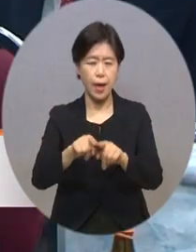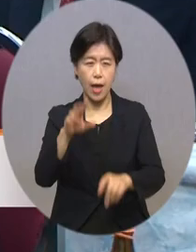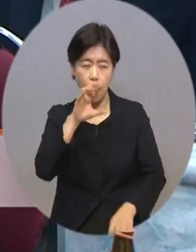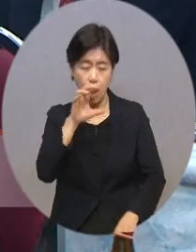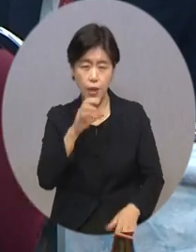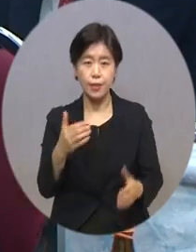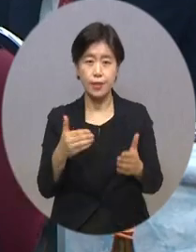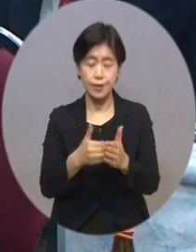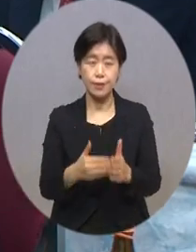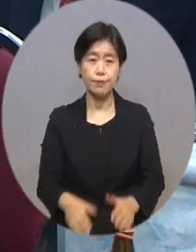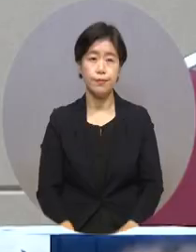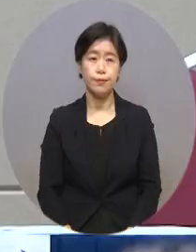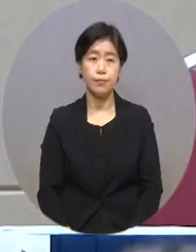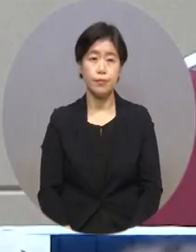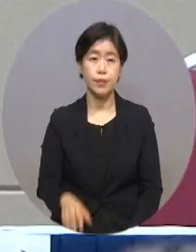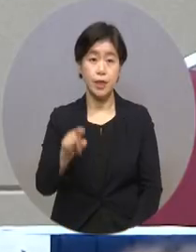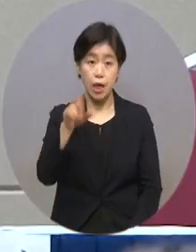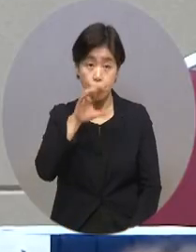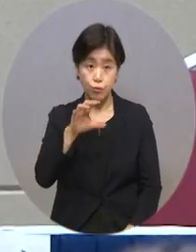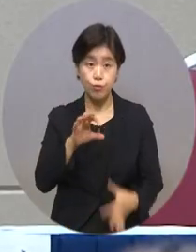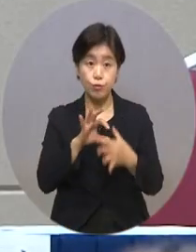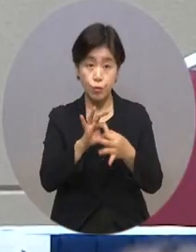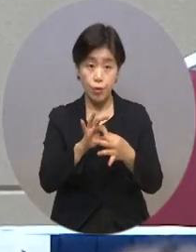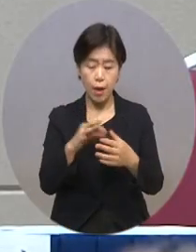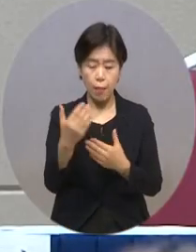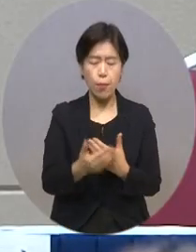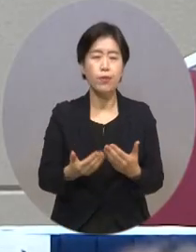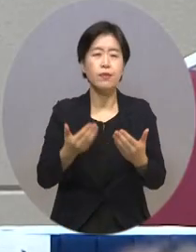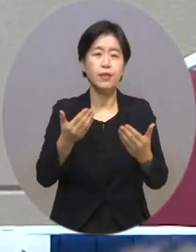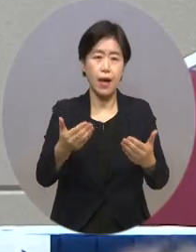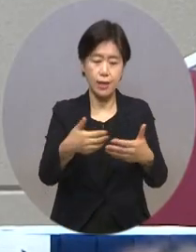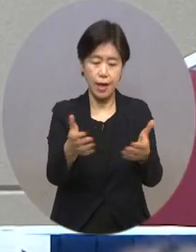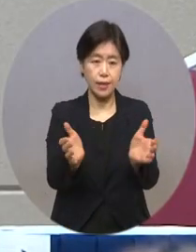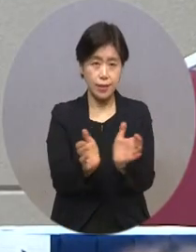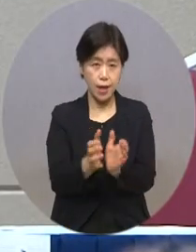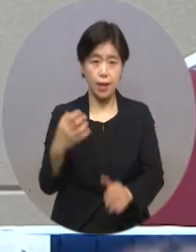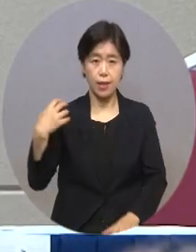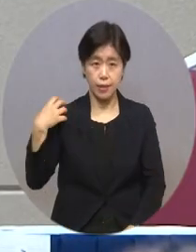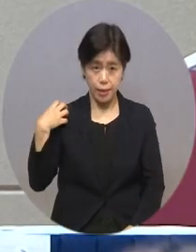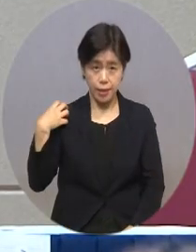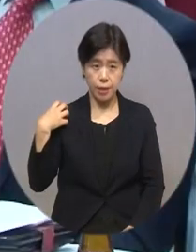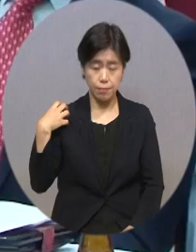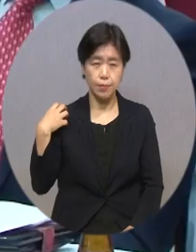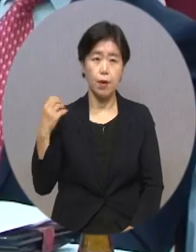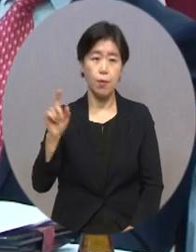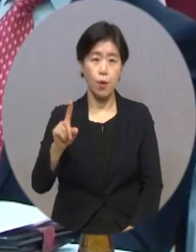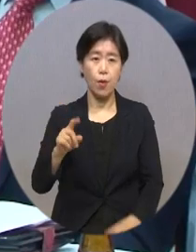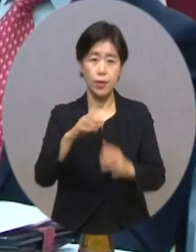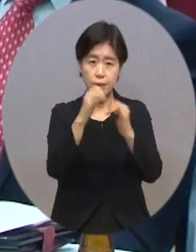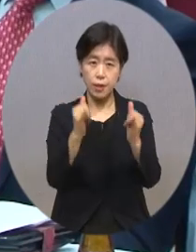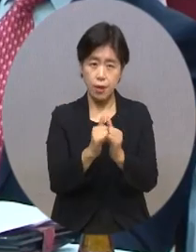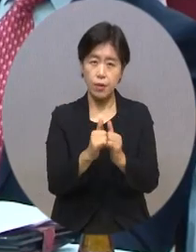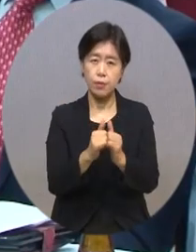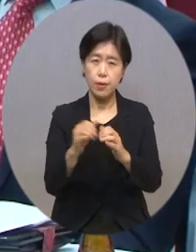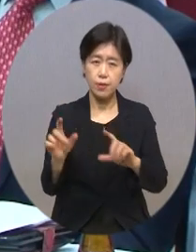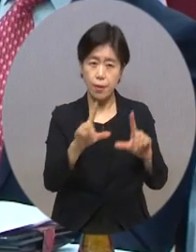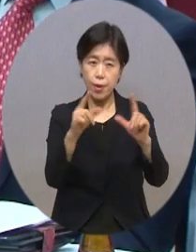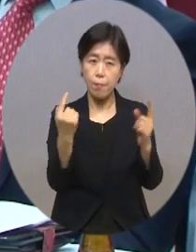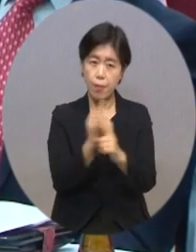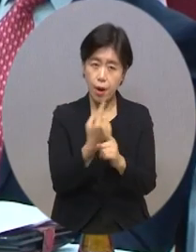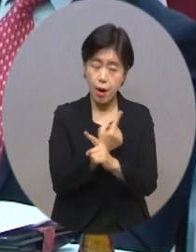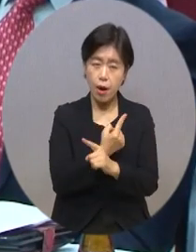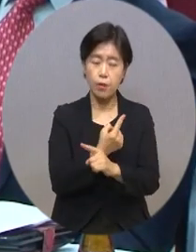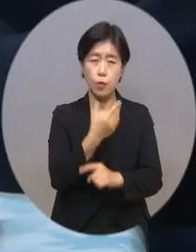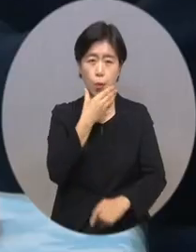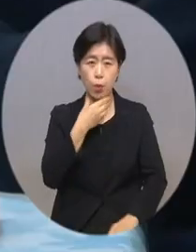연수했습니다. 이 연수를 통해 봉사단체로서 지역사회의 생활개선, 사회복지, 공덕십 함양에